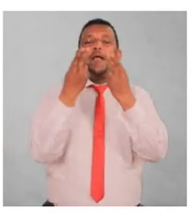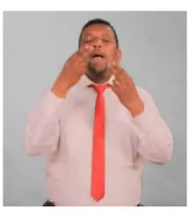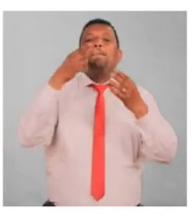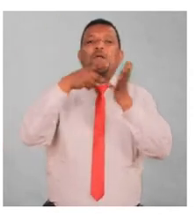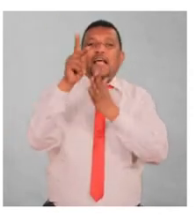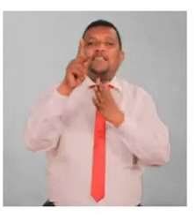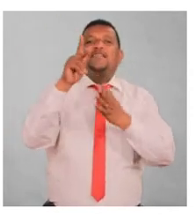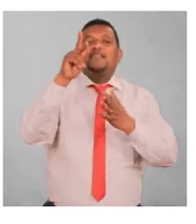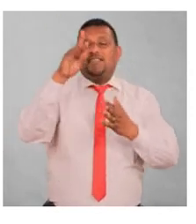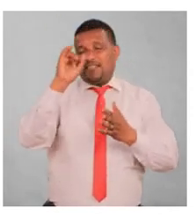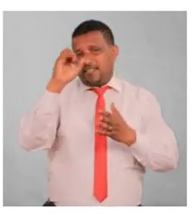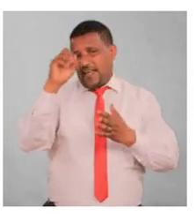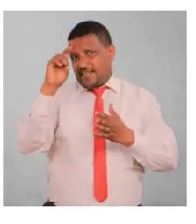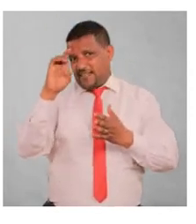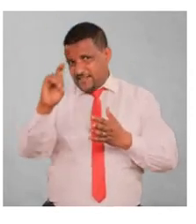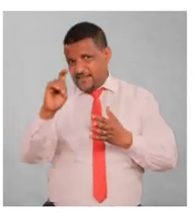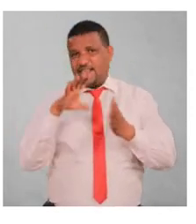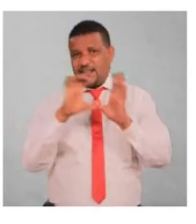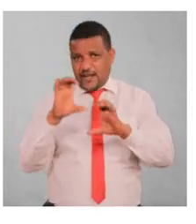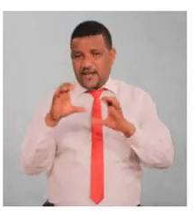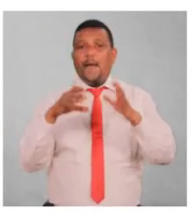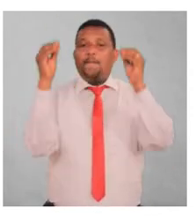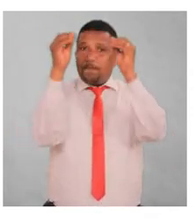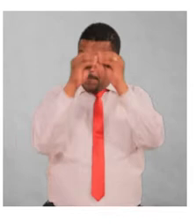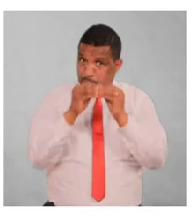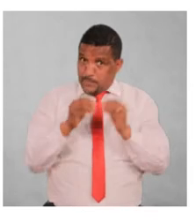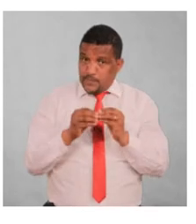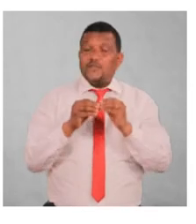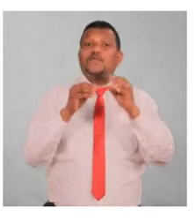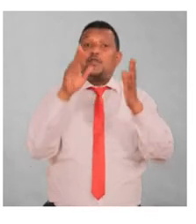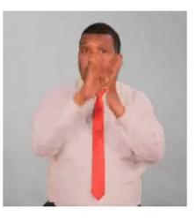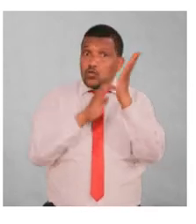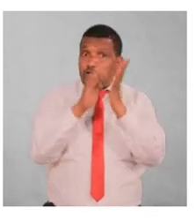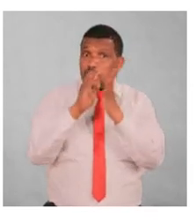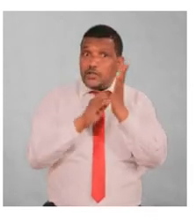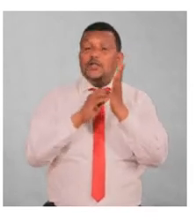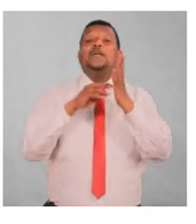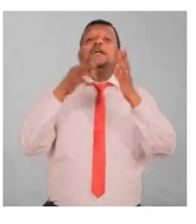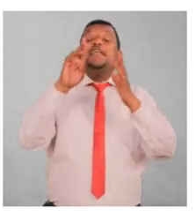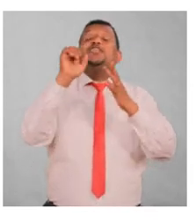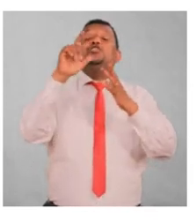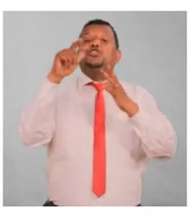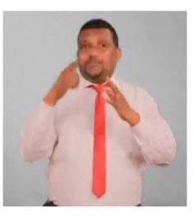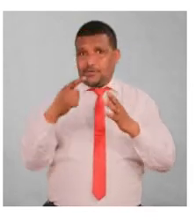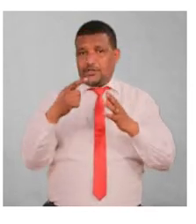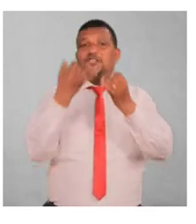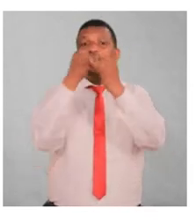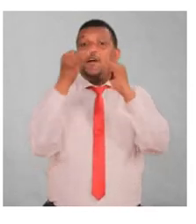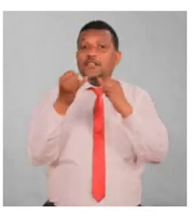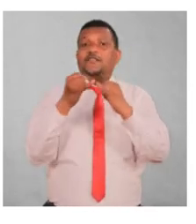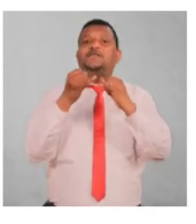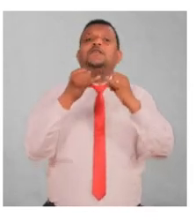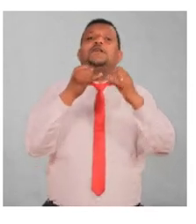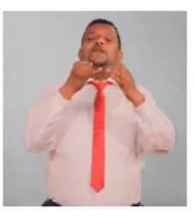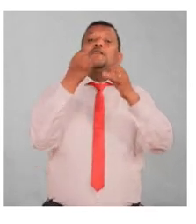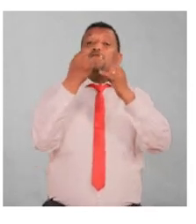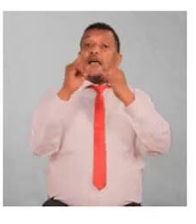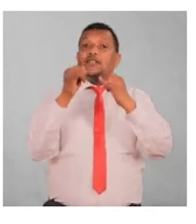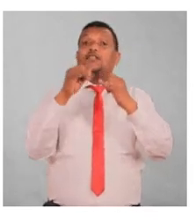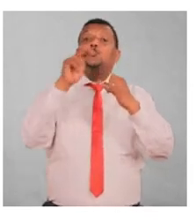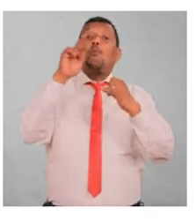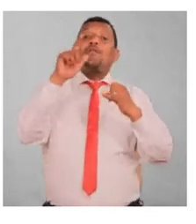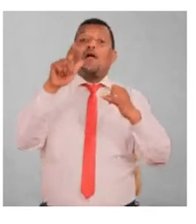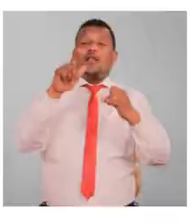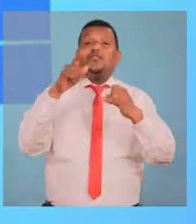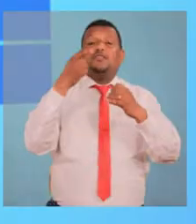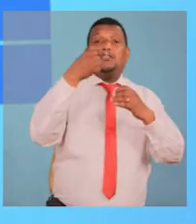की महिमा की काली रियल जीडीपी इस खातिर बाय डिवाइडिंग लुमिनोजिटी फॉर द को शेयर प्राइस इंडेक्स मल्टीप्लाई 10 बाय वन